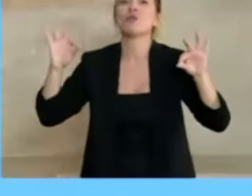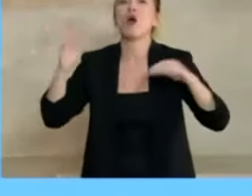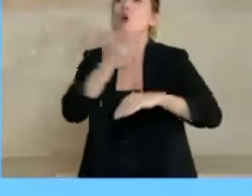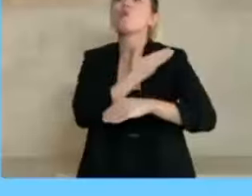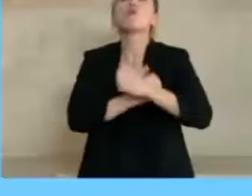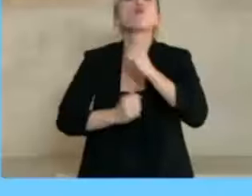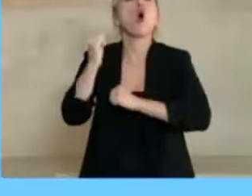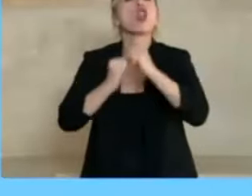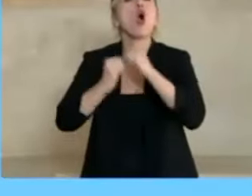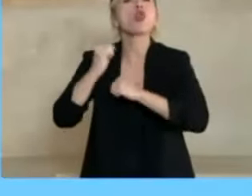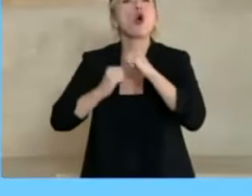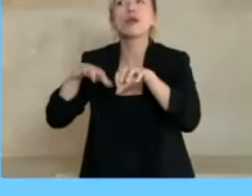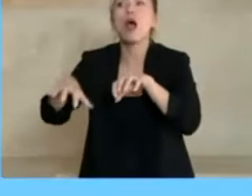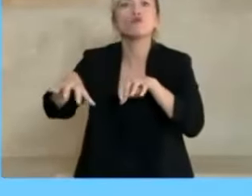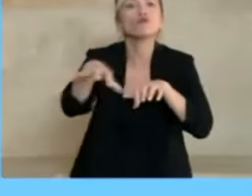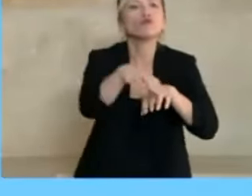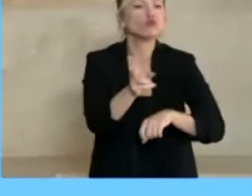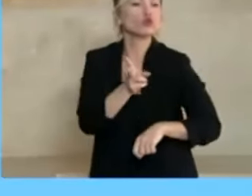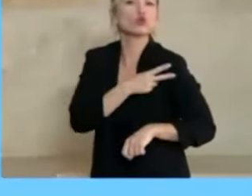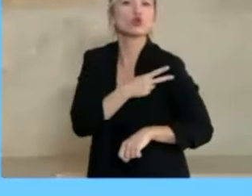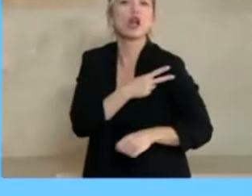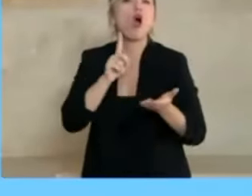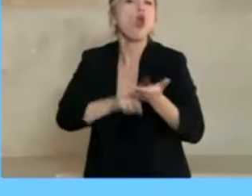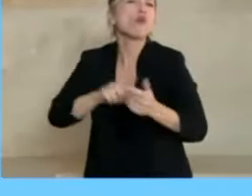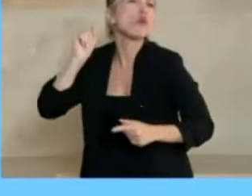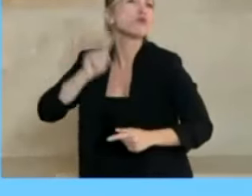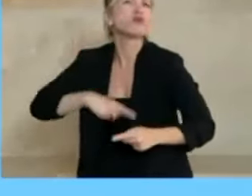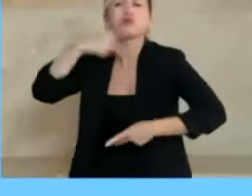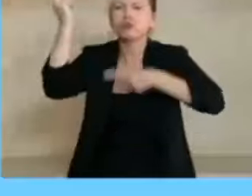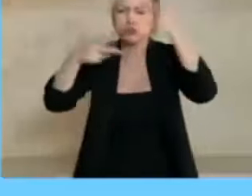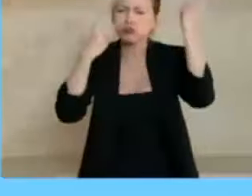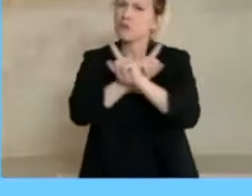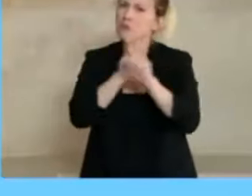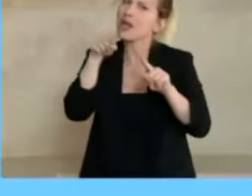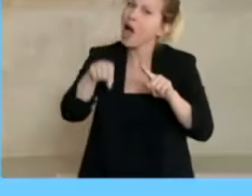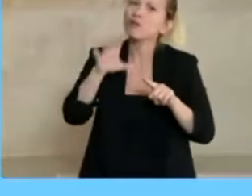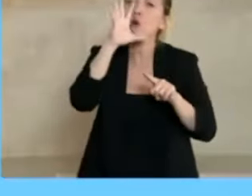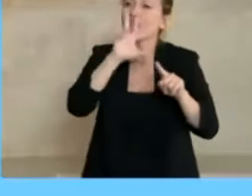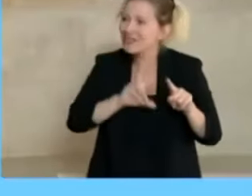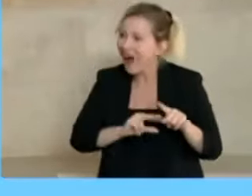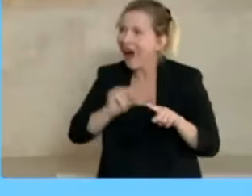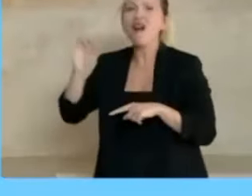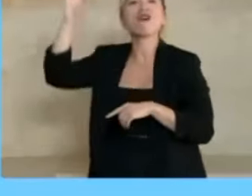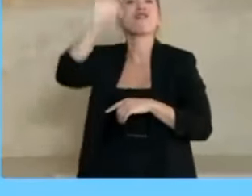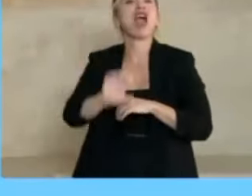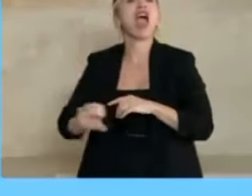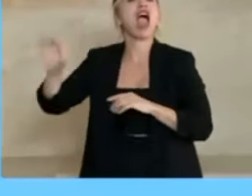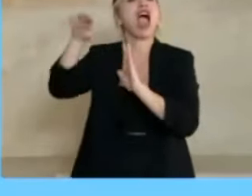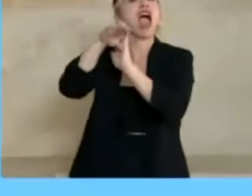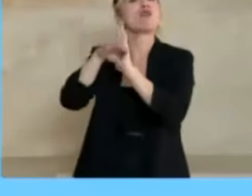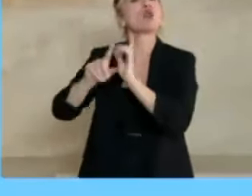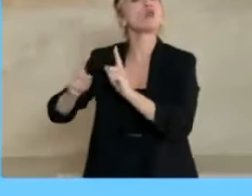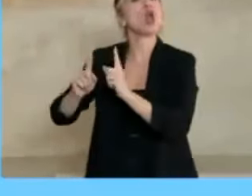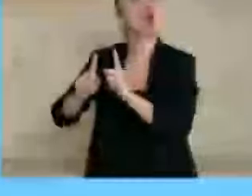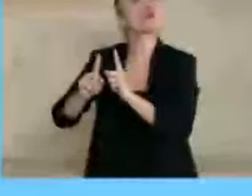όπου θέλει και όπως θέλει είναι μια πραγματική σύγκληση με το ευρωπαϊκό πλαίσιο όπως το αντιλαμβάνονται οι